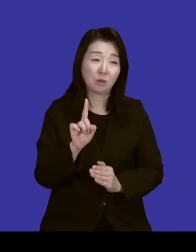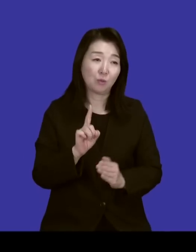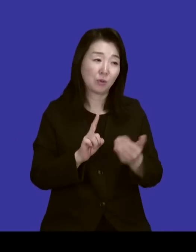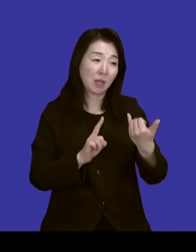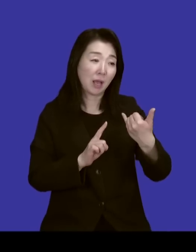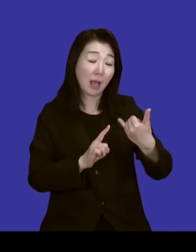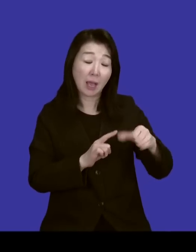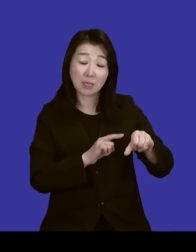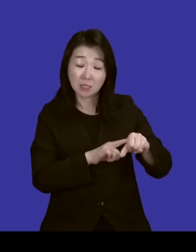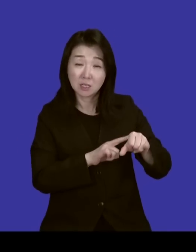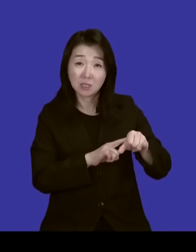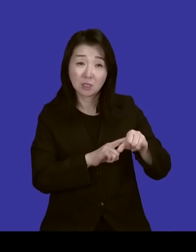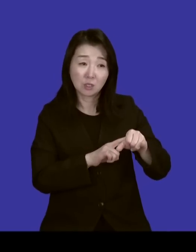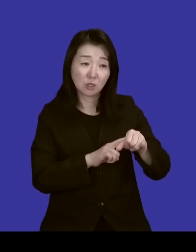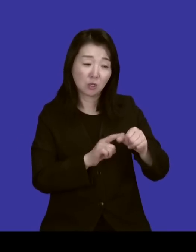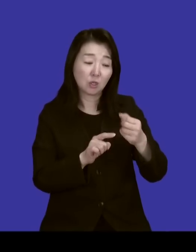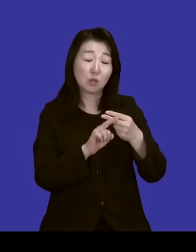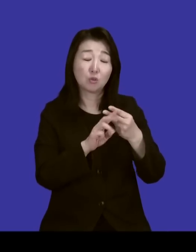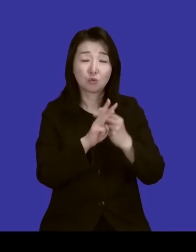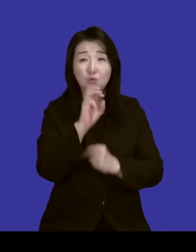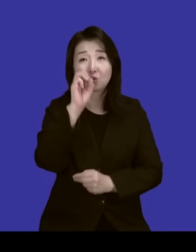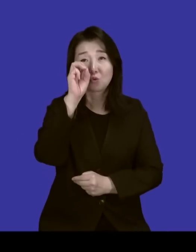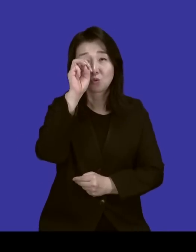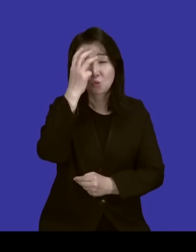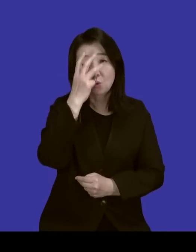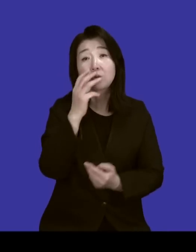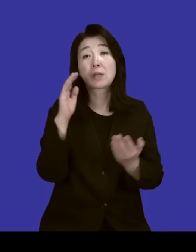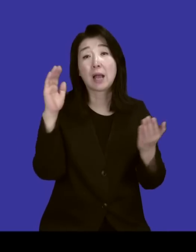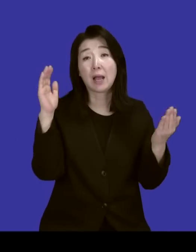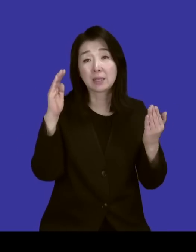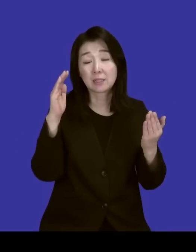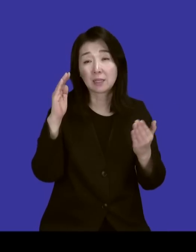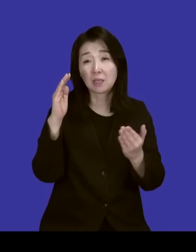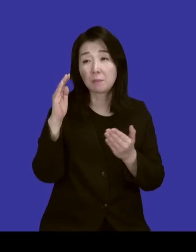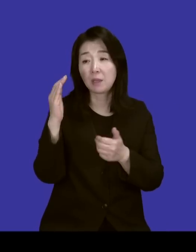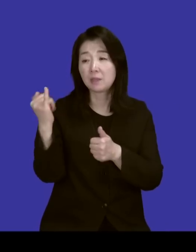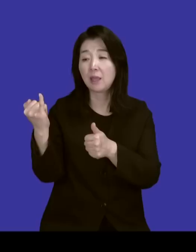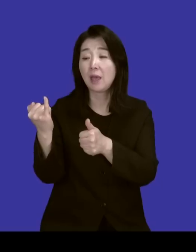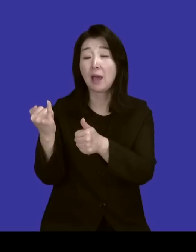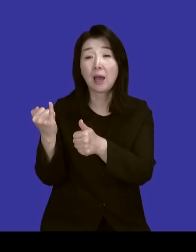중고등학생이었기 때문에 제 아내가 바로 따라 나오지 못하고 3년간은 저와 제